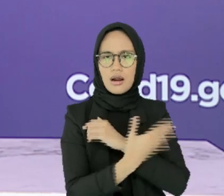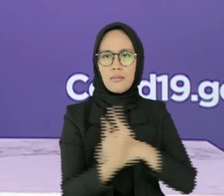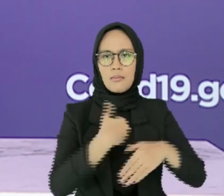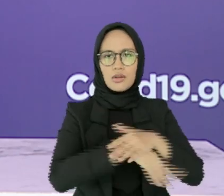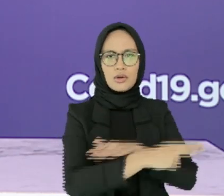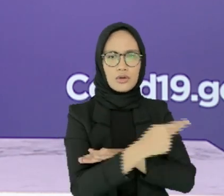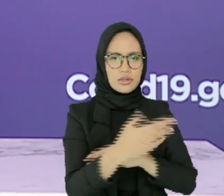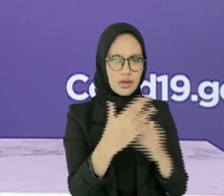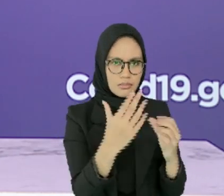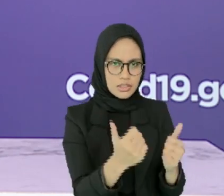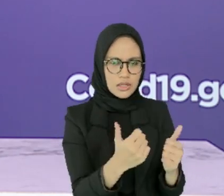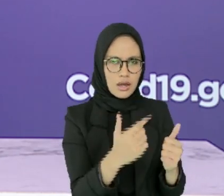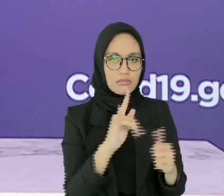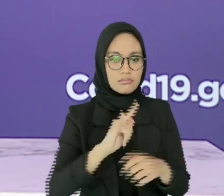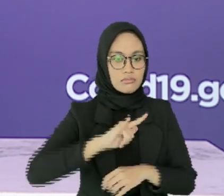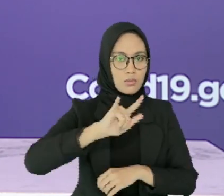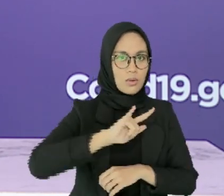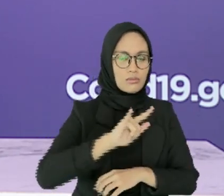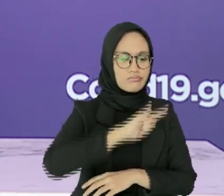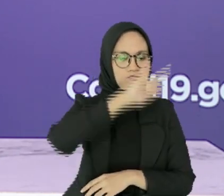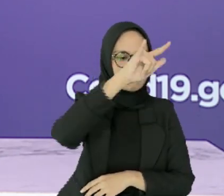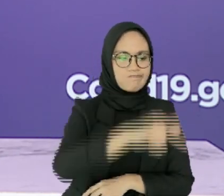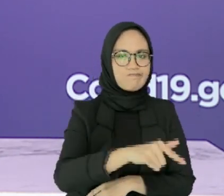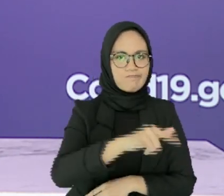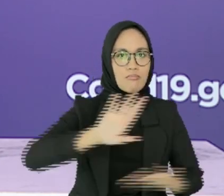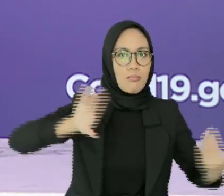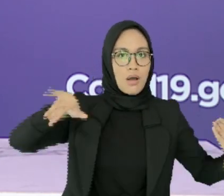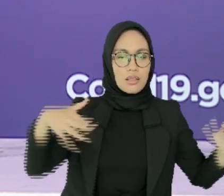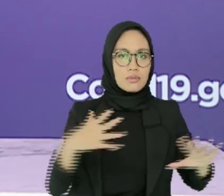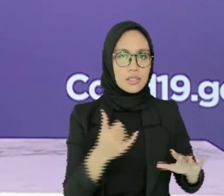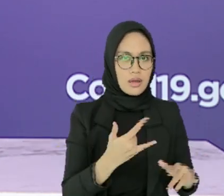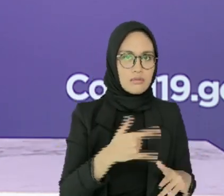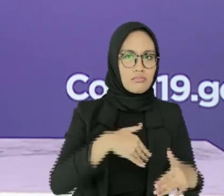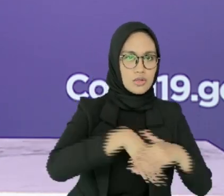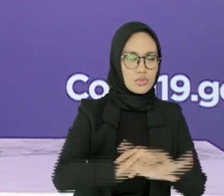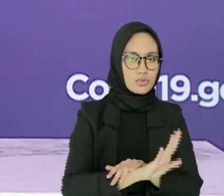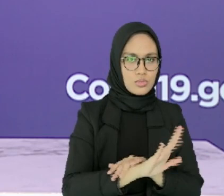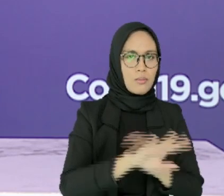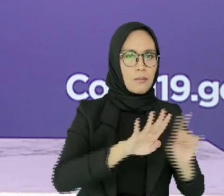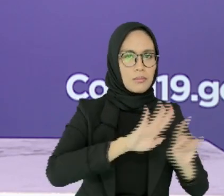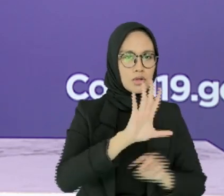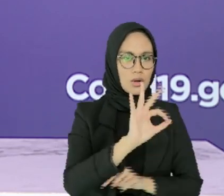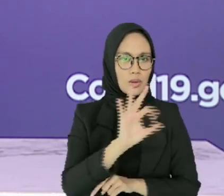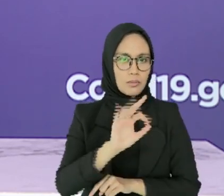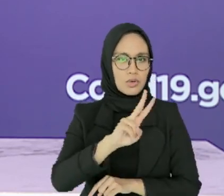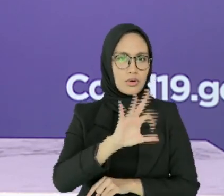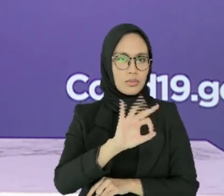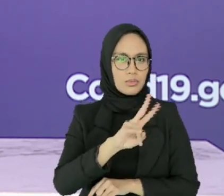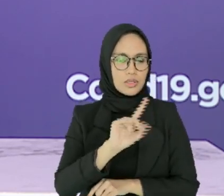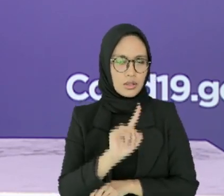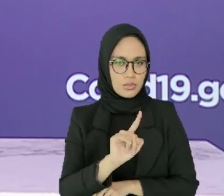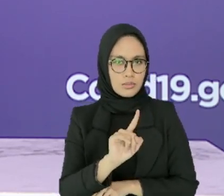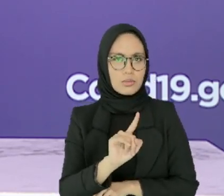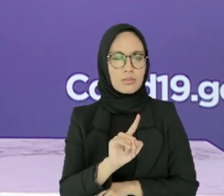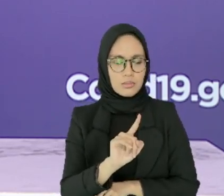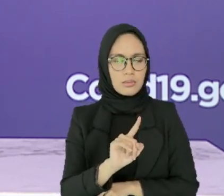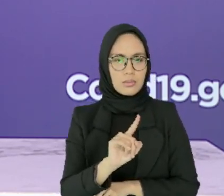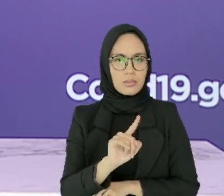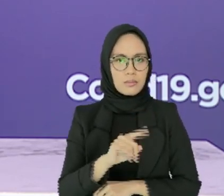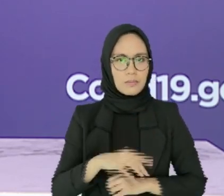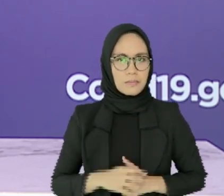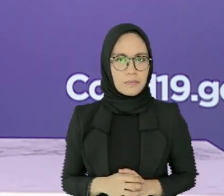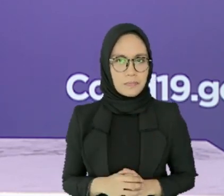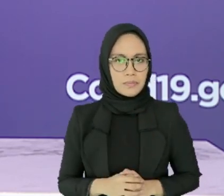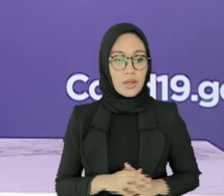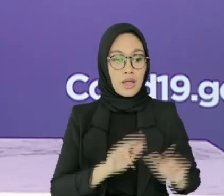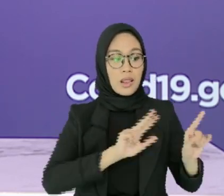jalur penerbangan udara ke Bali yang dibuka 14 okt 2012 1 menurut pemerintah daftar